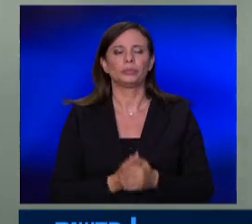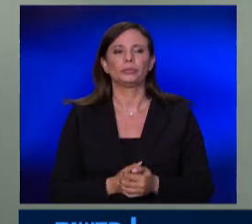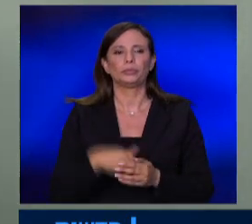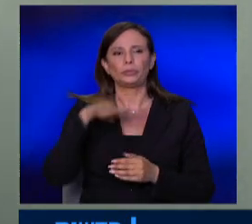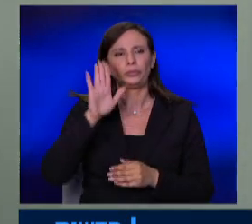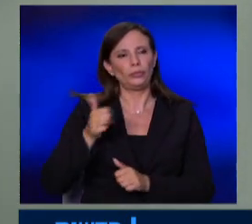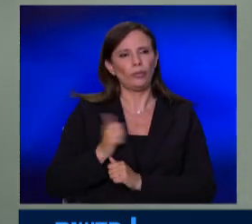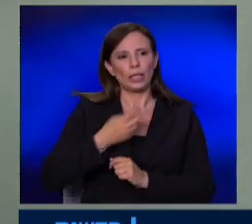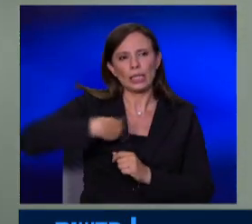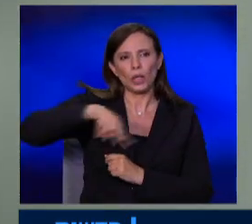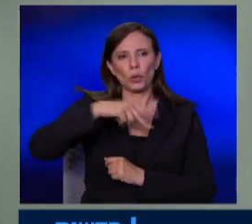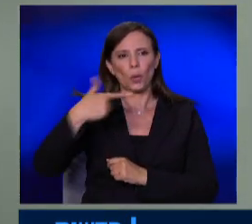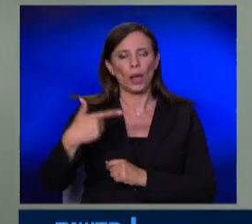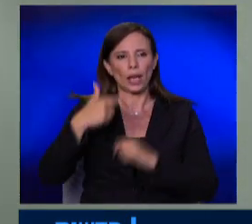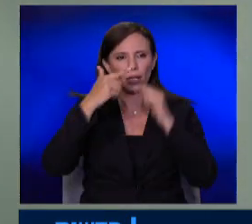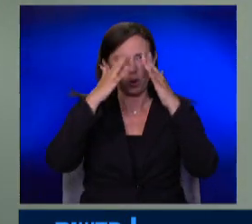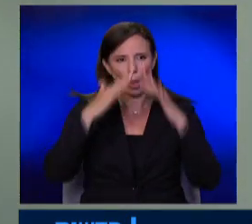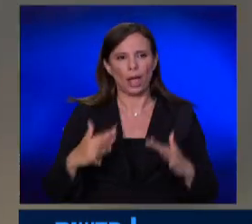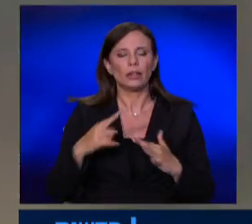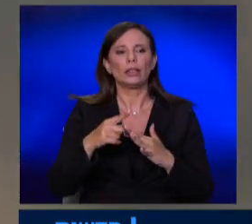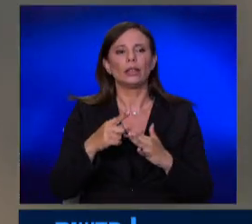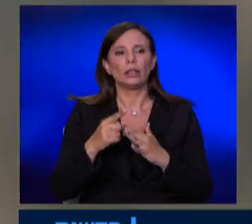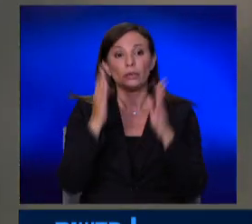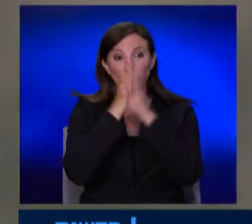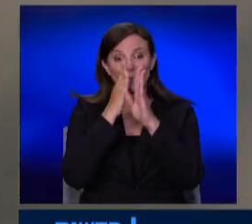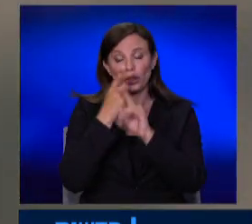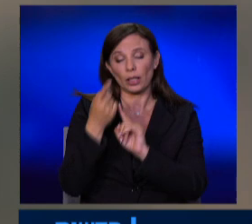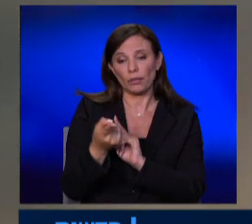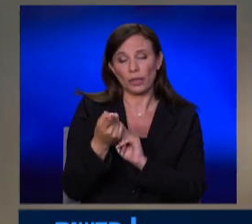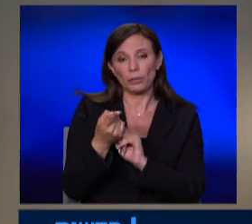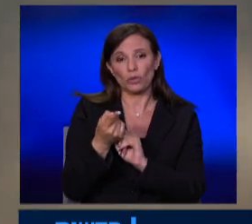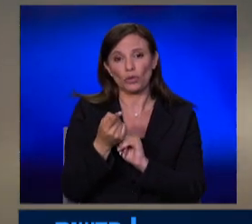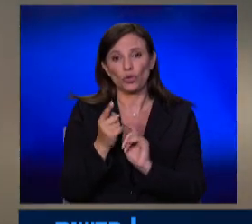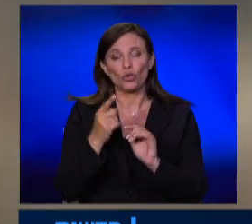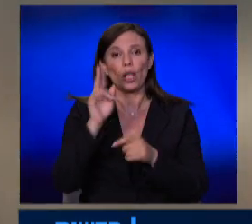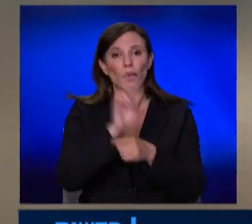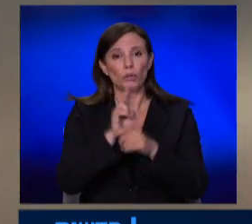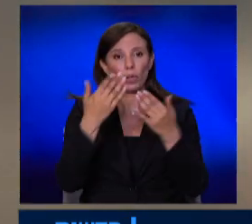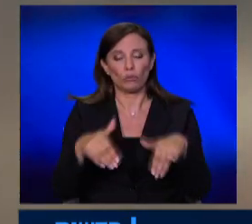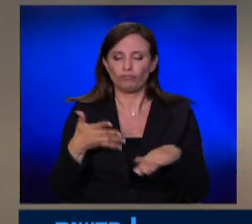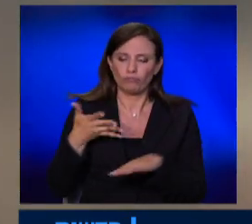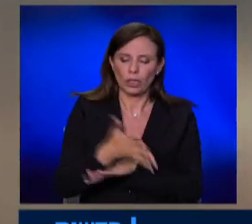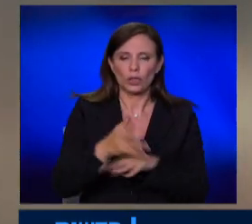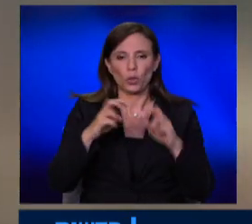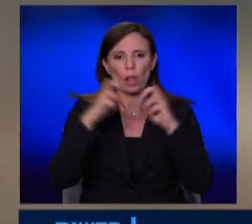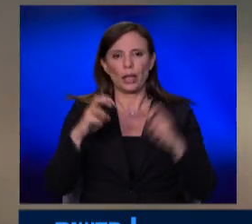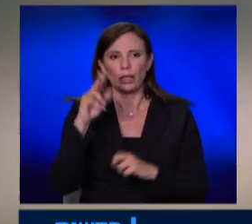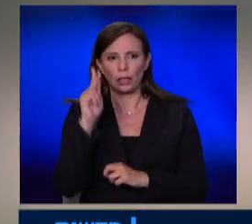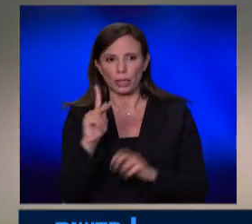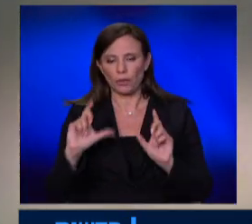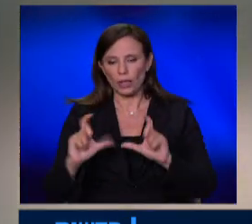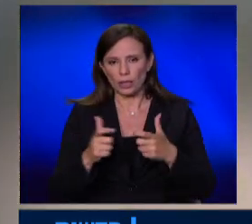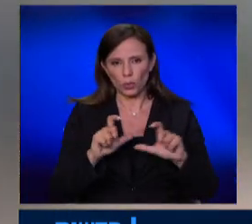סיירת גולני ויחידת המסתערבים של משמר הגבול פשטו בשעות הלילה על העיר קבטיה ועצרו חשודים